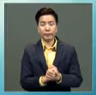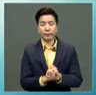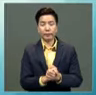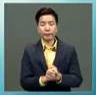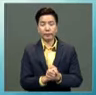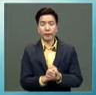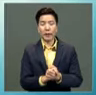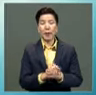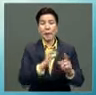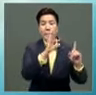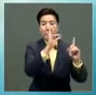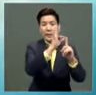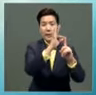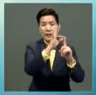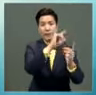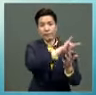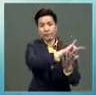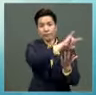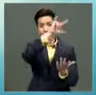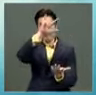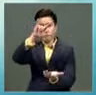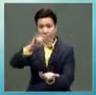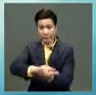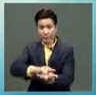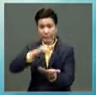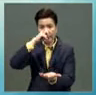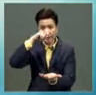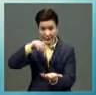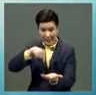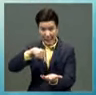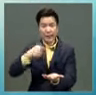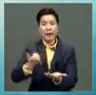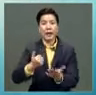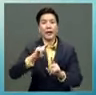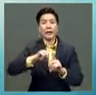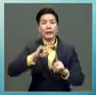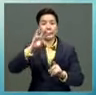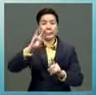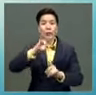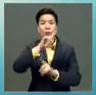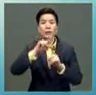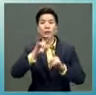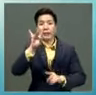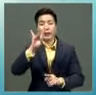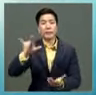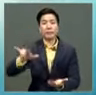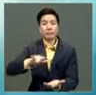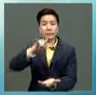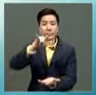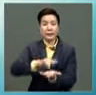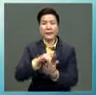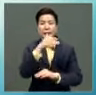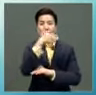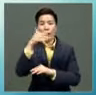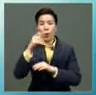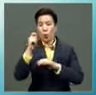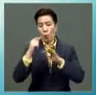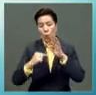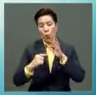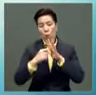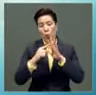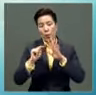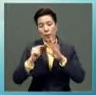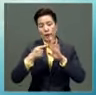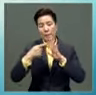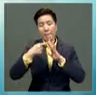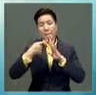ดินทางมาจากปากีสถานเข้ามาในราชอาณาจักรไทยวันที่8กรกฎาคมลงจอดที่ท่าอากาศยานนานาชาติอุตภาวเวล